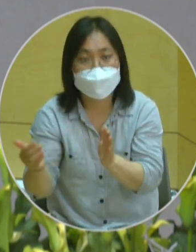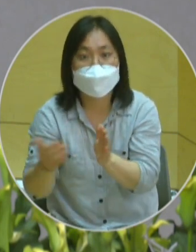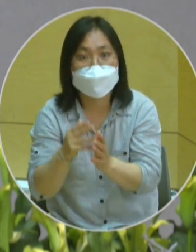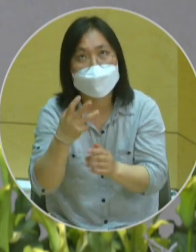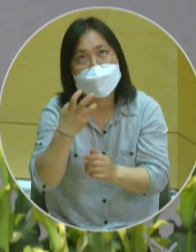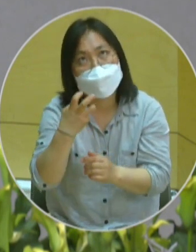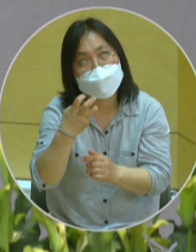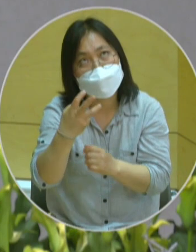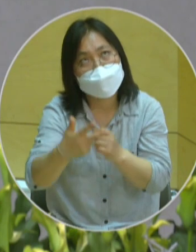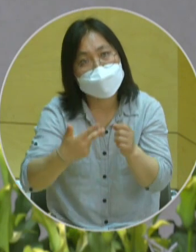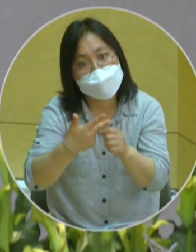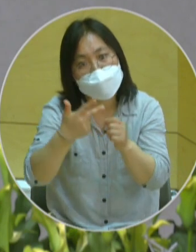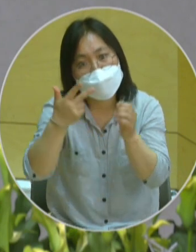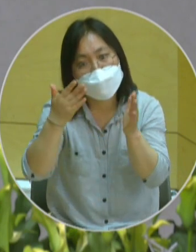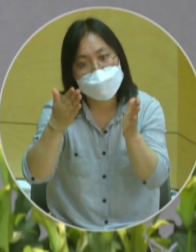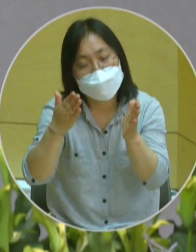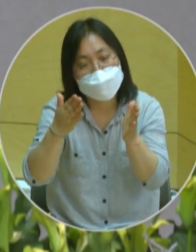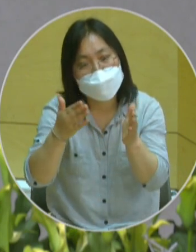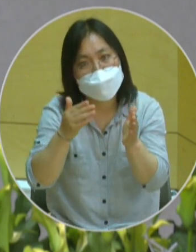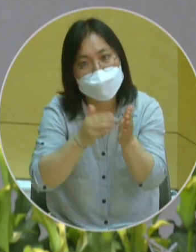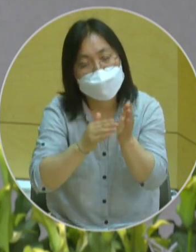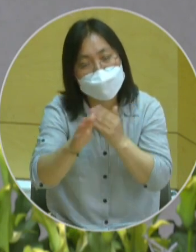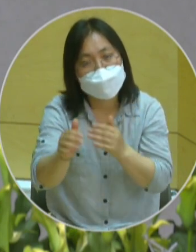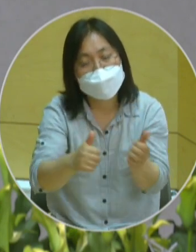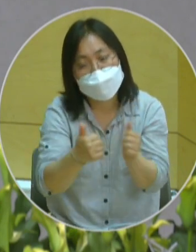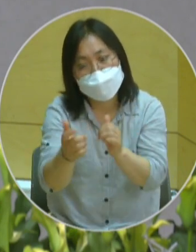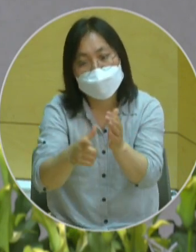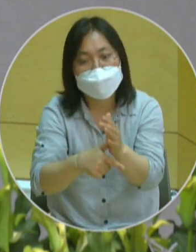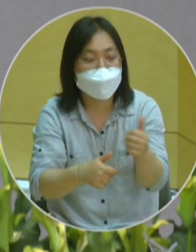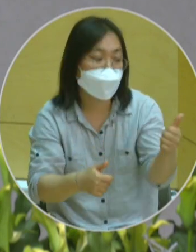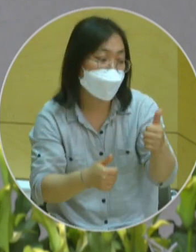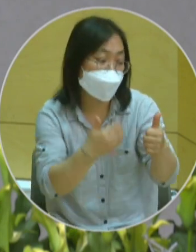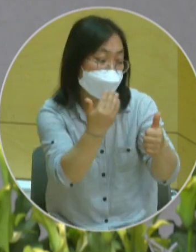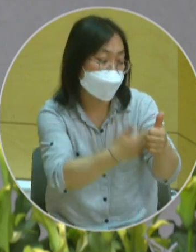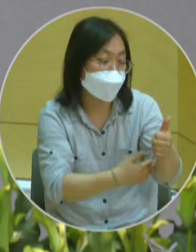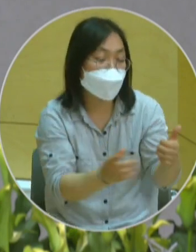죽음으로 세상을 떠날 때에 그에게 남겨진 것은 뭐냐면